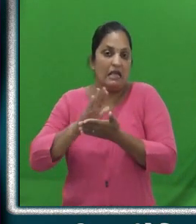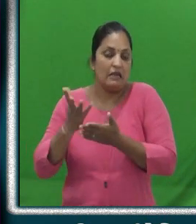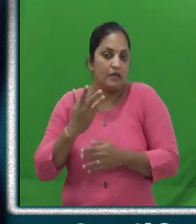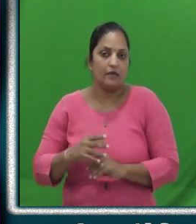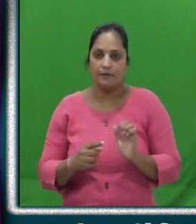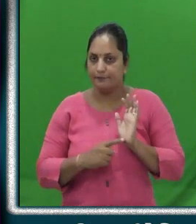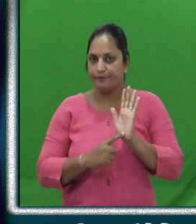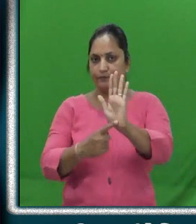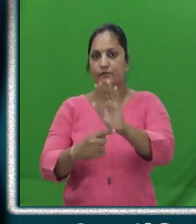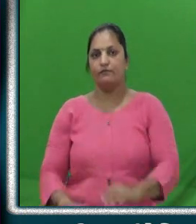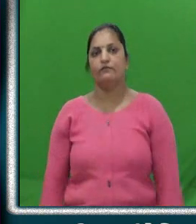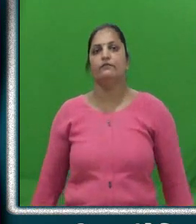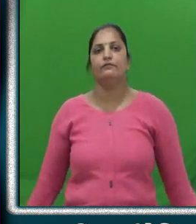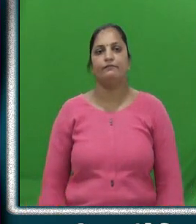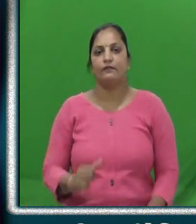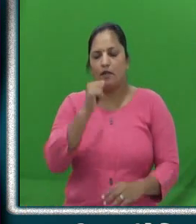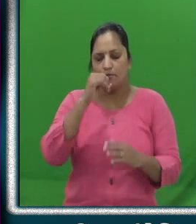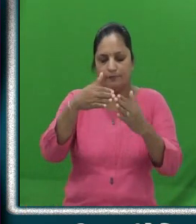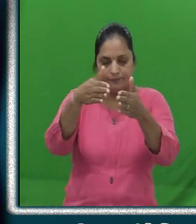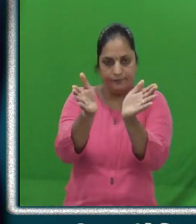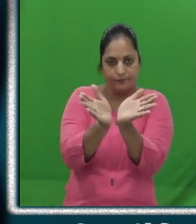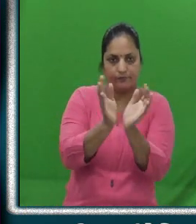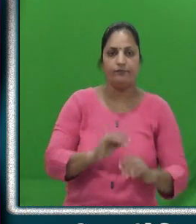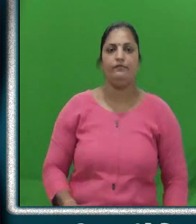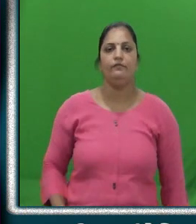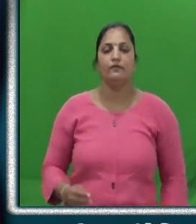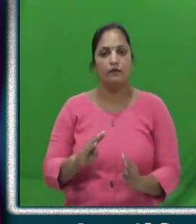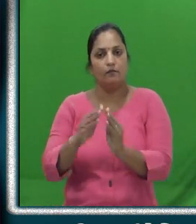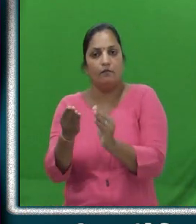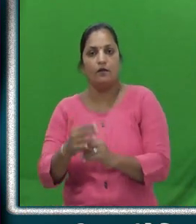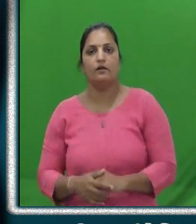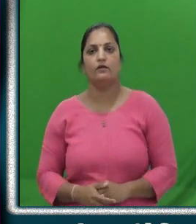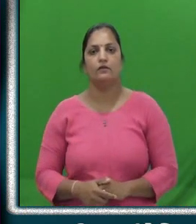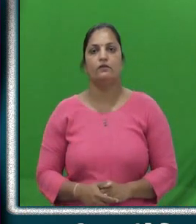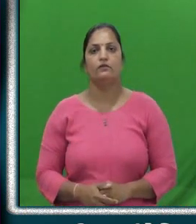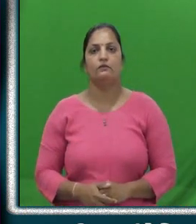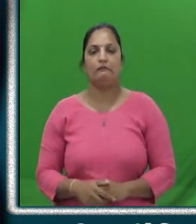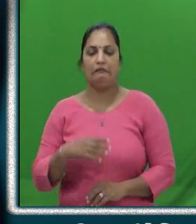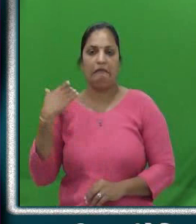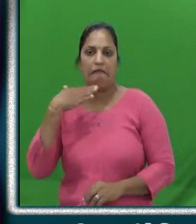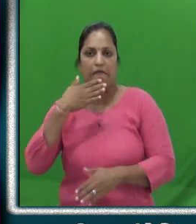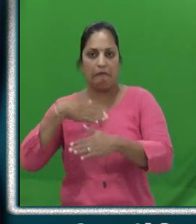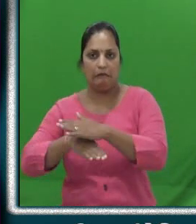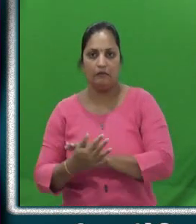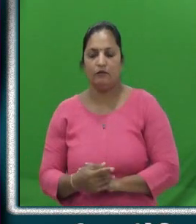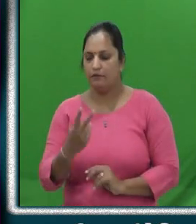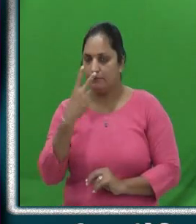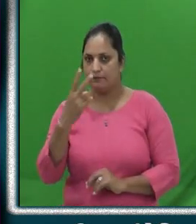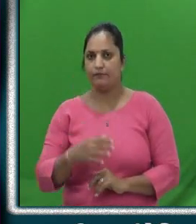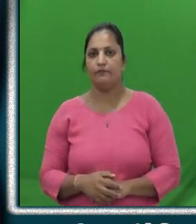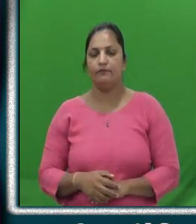કરે એ બતાવેલું હોય છે, બરાબર. આ લેક છે તળાવ, અને તળાવની બાજુમાં કચરો છે, કચરાની સફાઈ